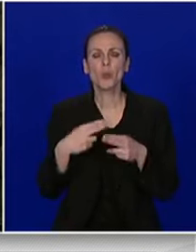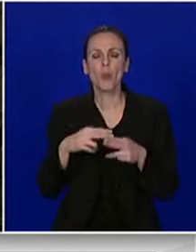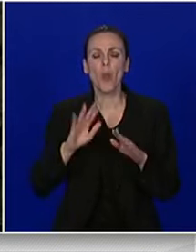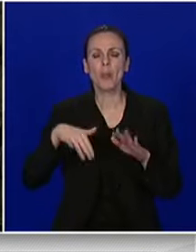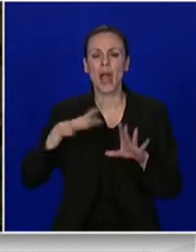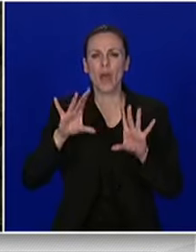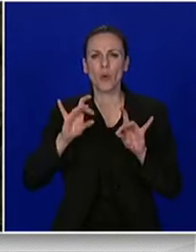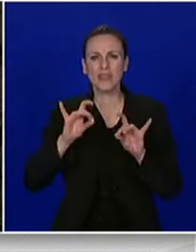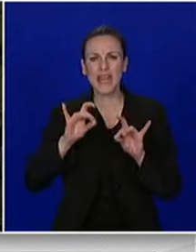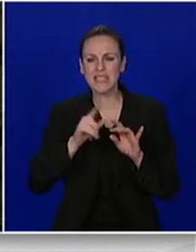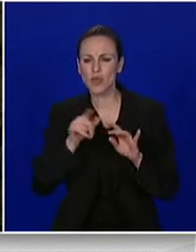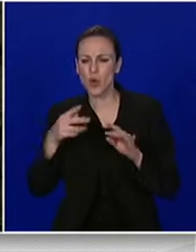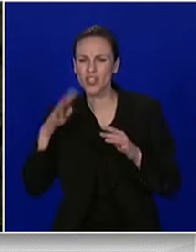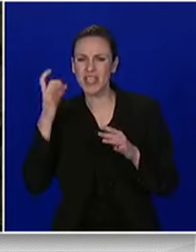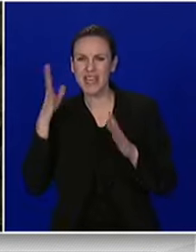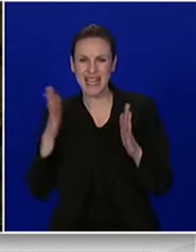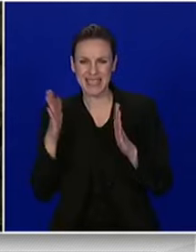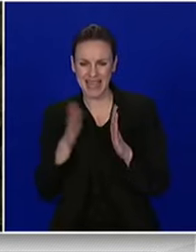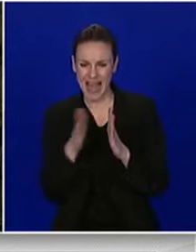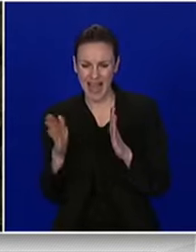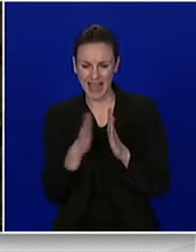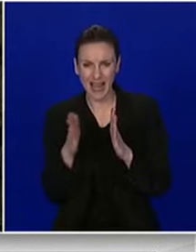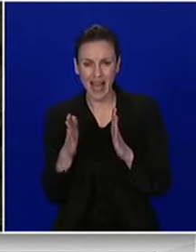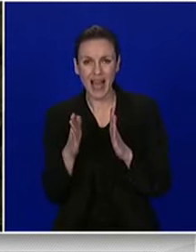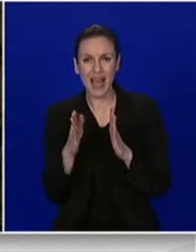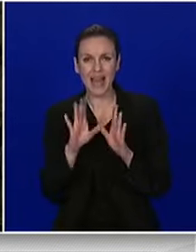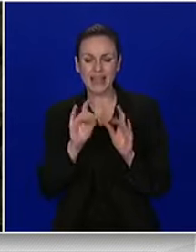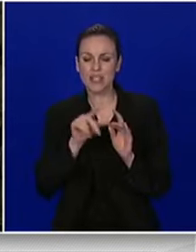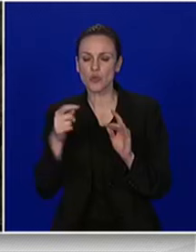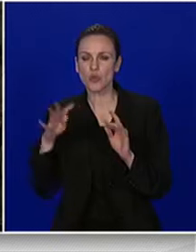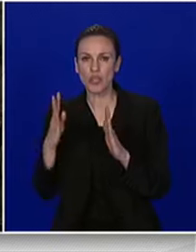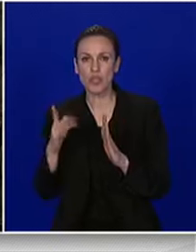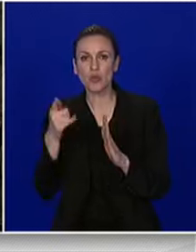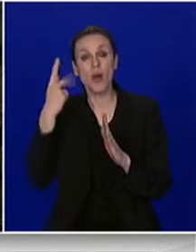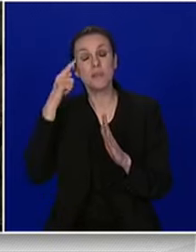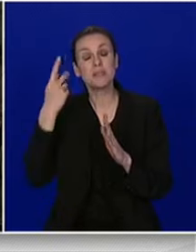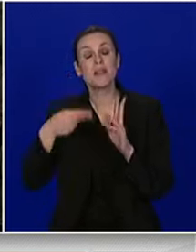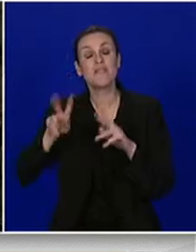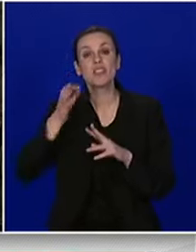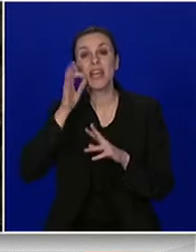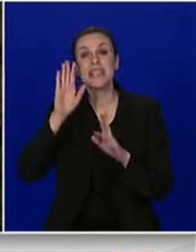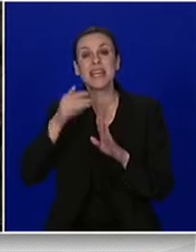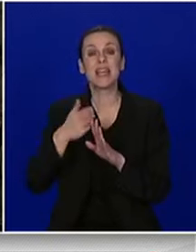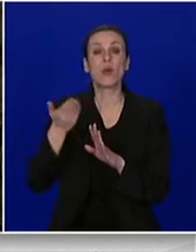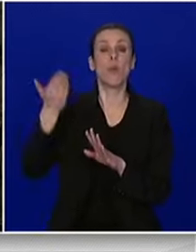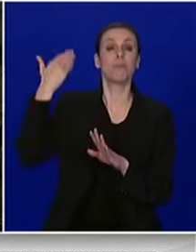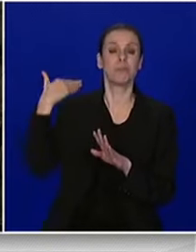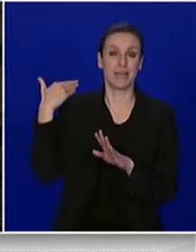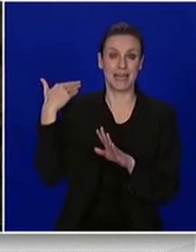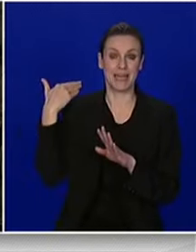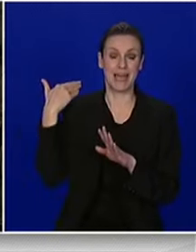do 14. dana sada predstavlja veći rizik nego što je to bilo prije, i da bi